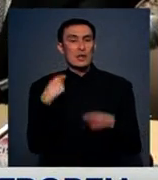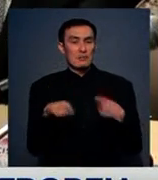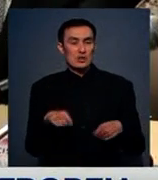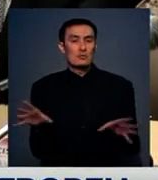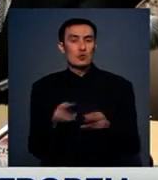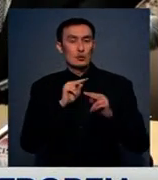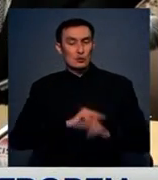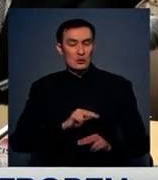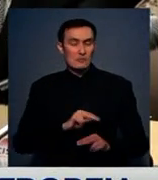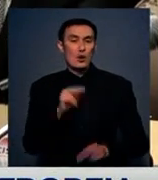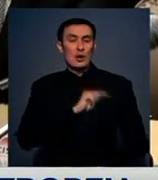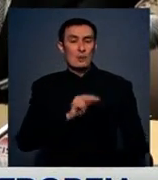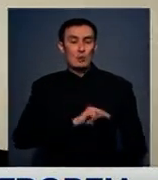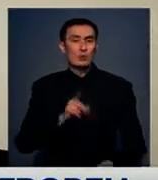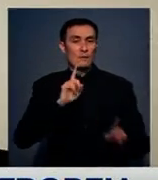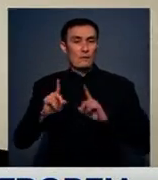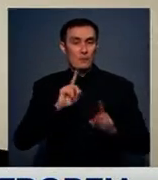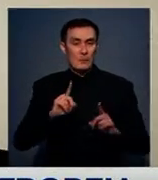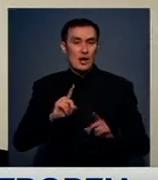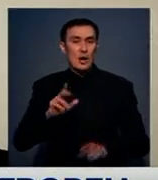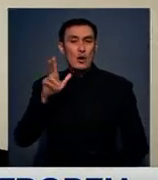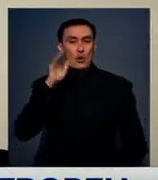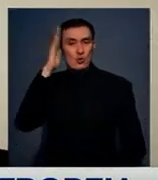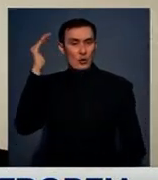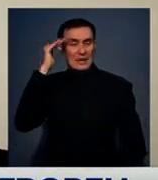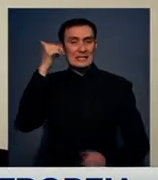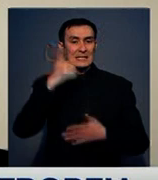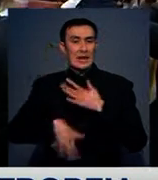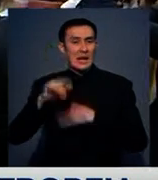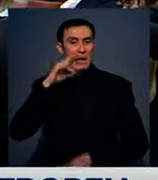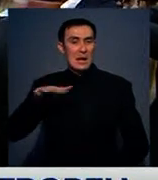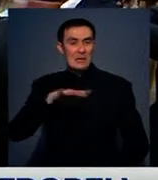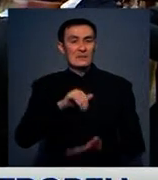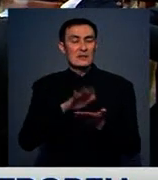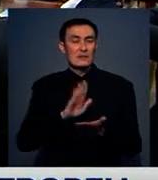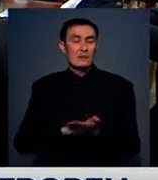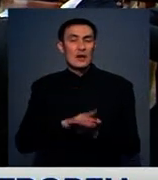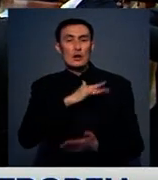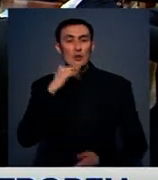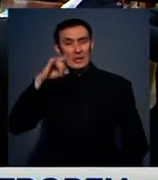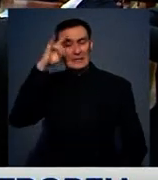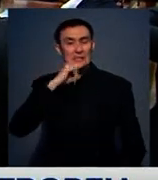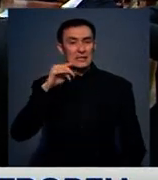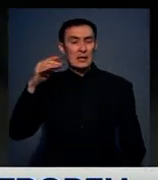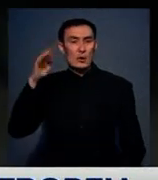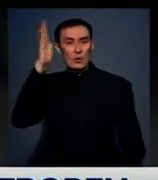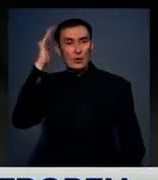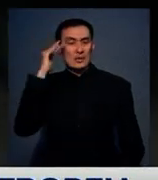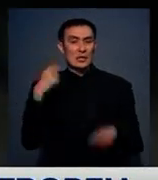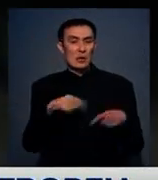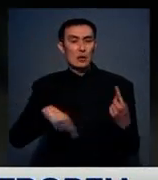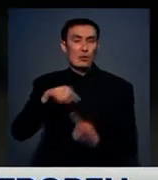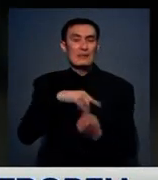При южнокорейском МИДе работает форум «Корея Центральная Азия». По итогам прошлого года зафиксирован рекордный казахстанско-корейский товарооборот –